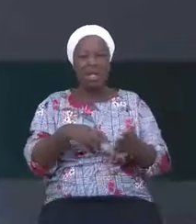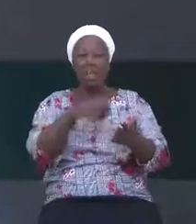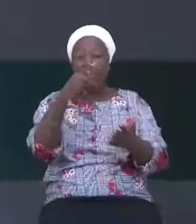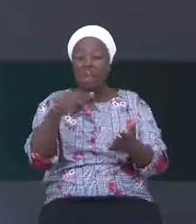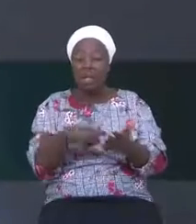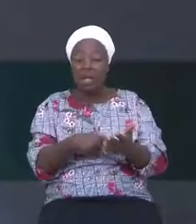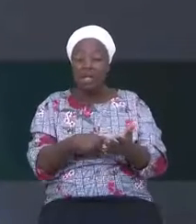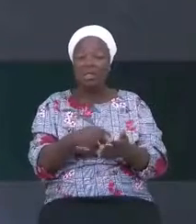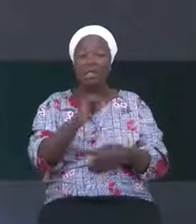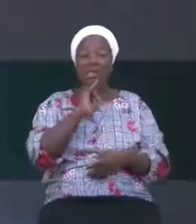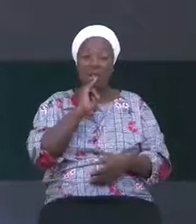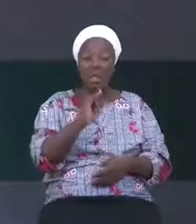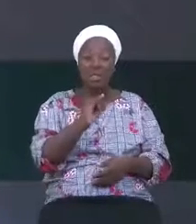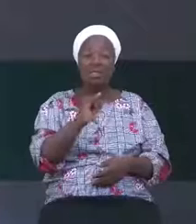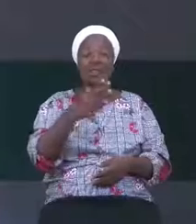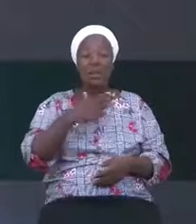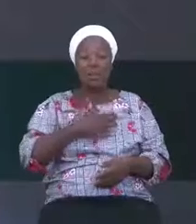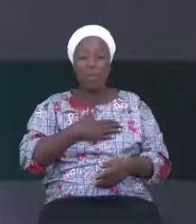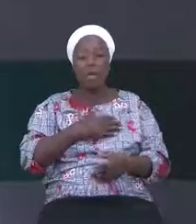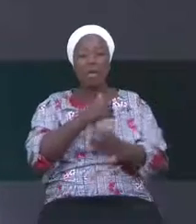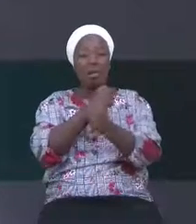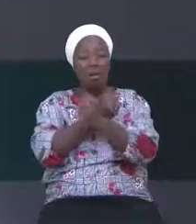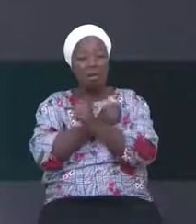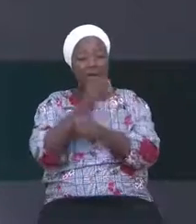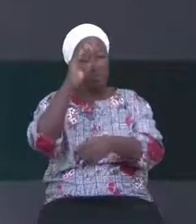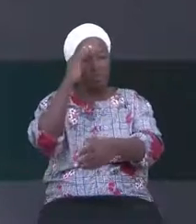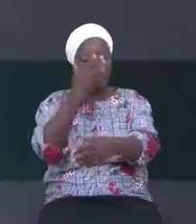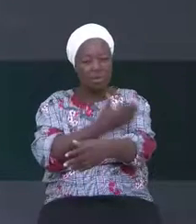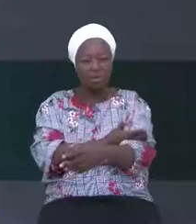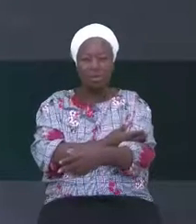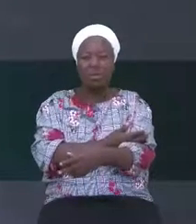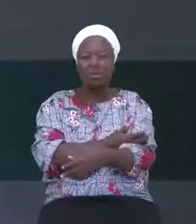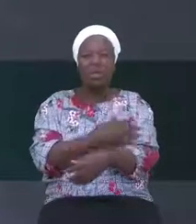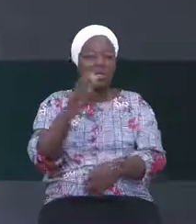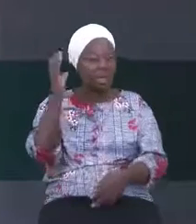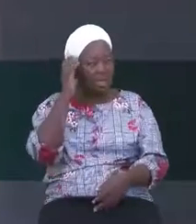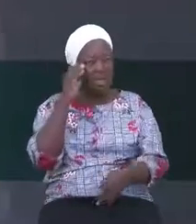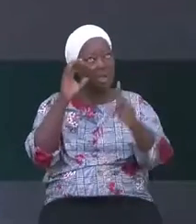Celui-ci est mon fils bien-aimé, écoutez-le.